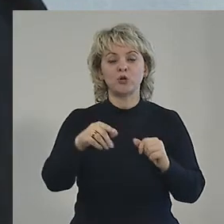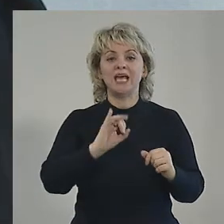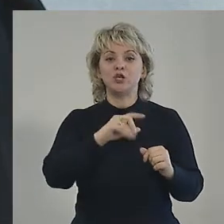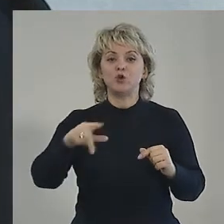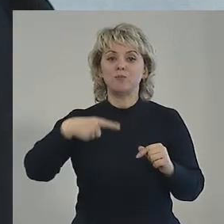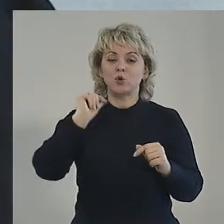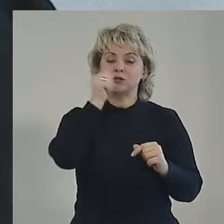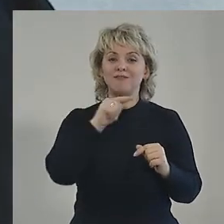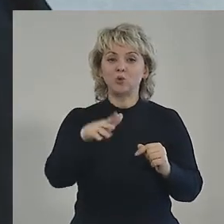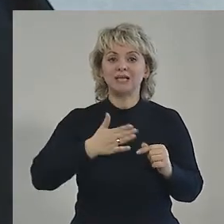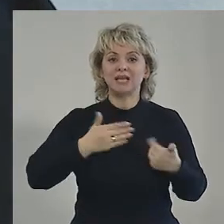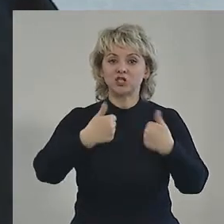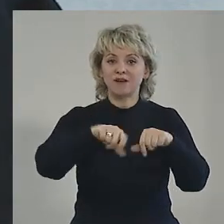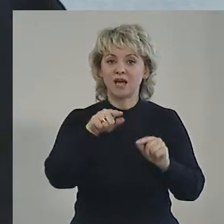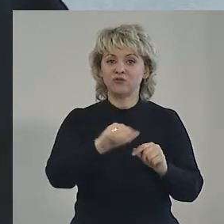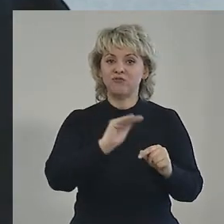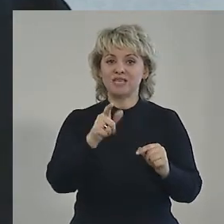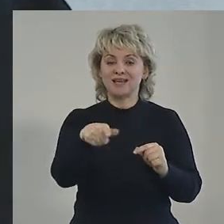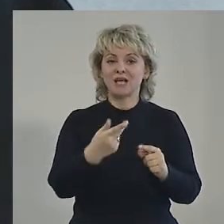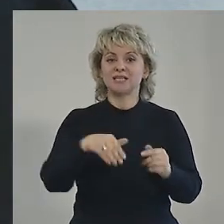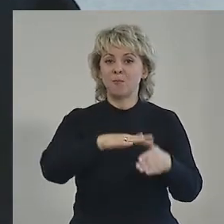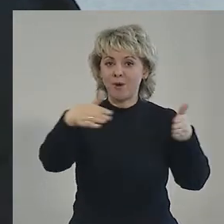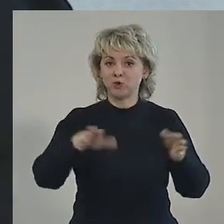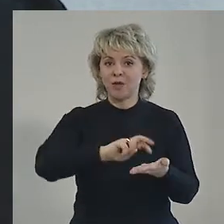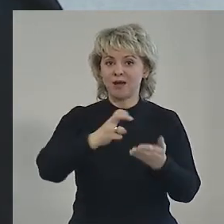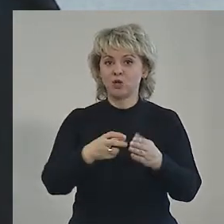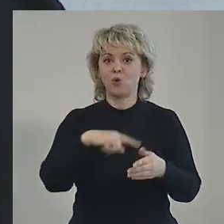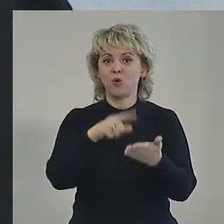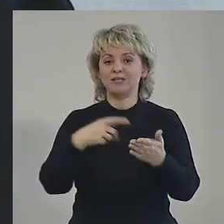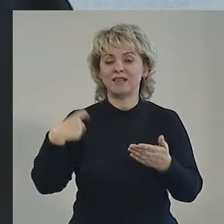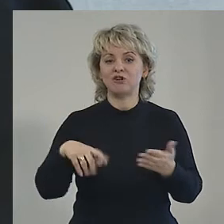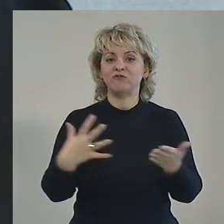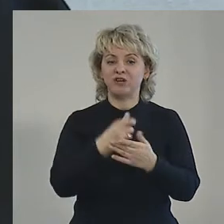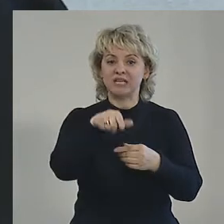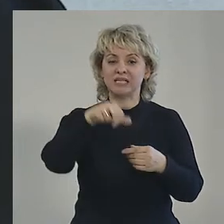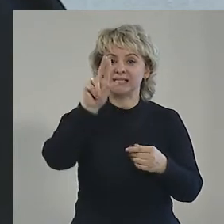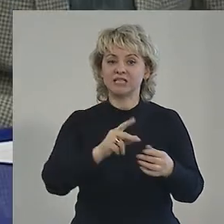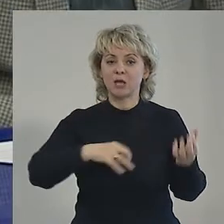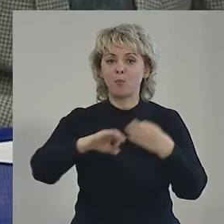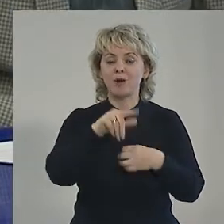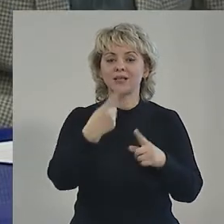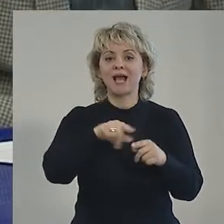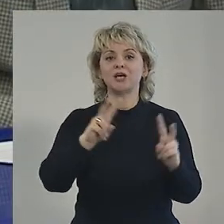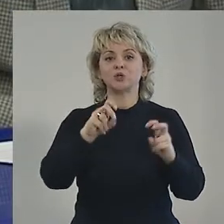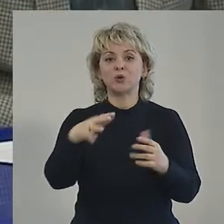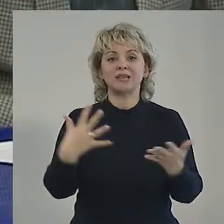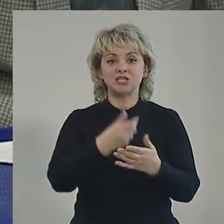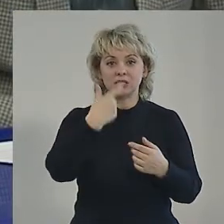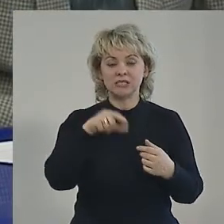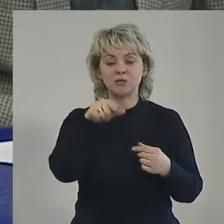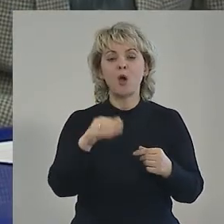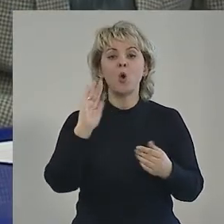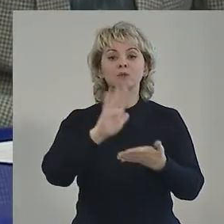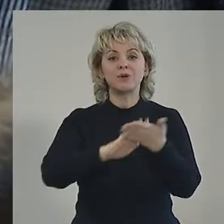июле прошлого года наша организация Федерация батута и акробатики города Новочеркасска выиграла социальный проект, который называется «Найти себя».